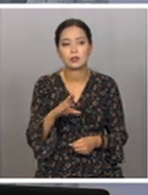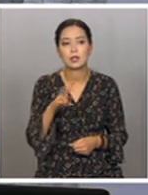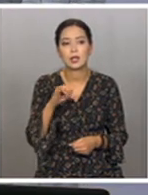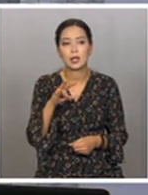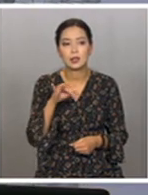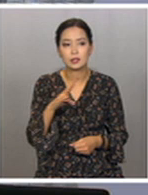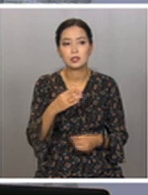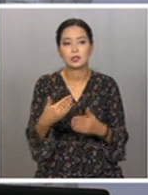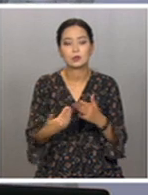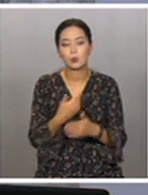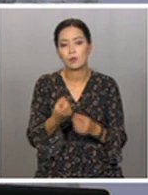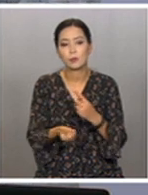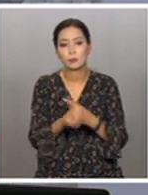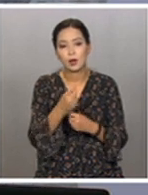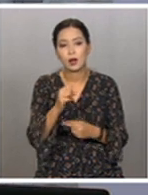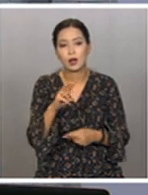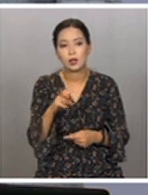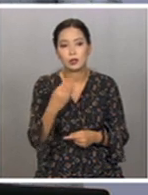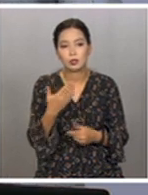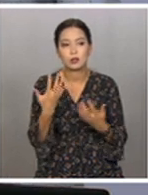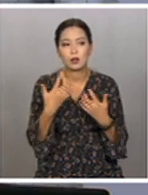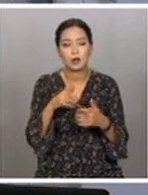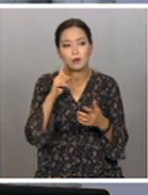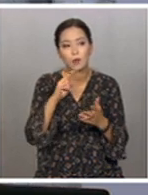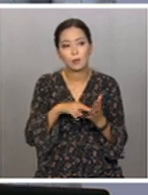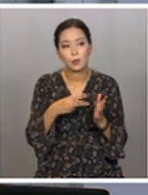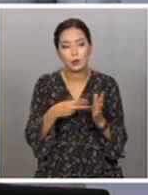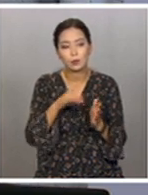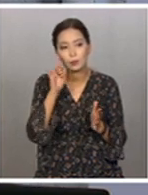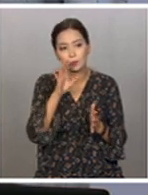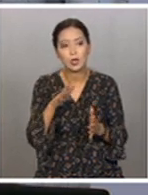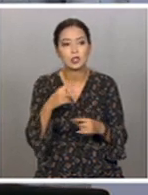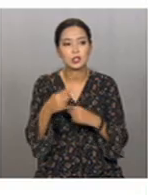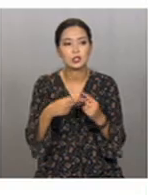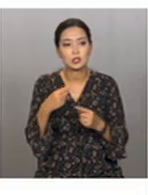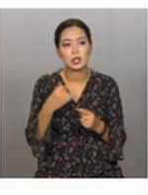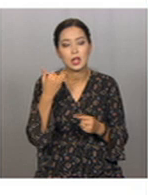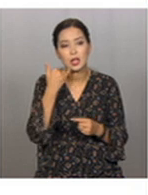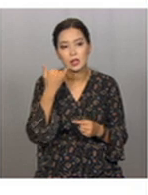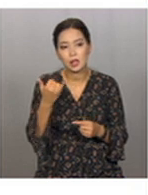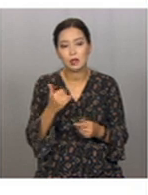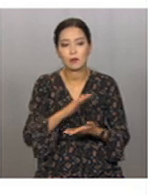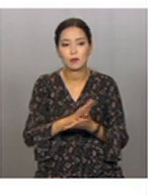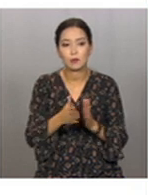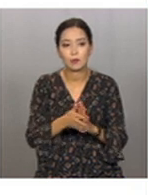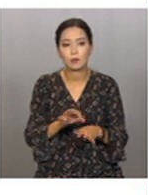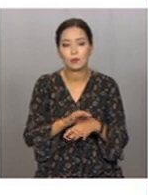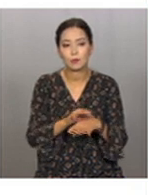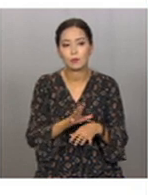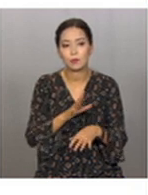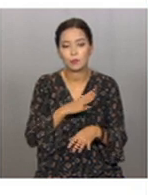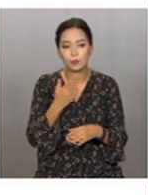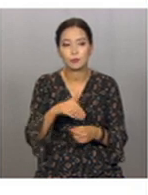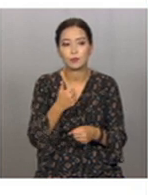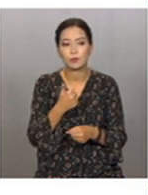Ленинмен жаңа құрылған Алаш автономиясын тану туралы телеграф арқылы келіссөздер жүргізді. Алайда кеңес